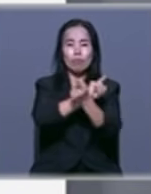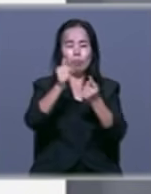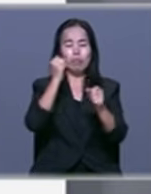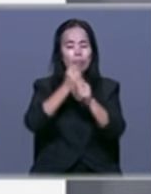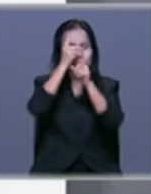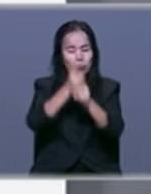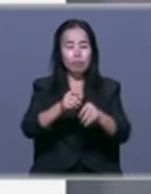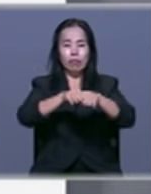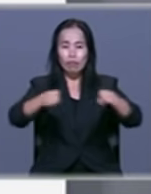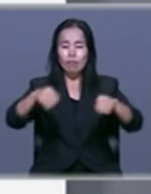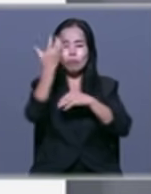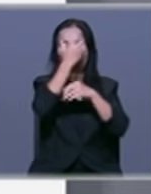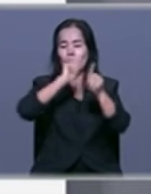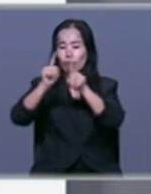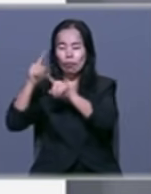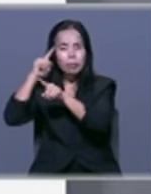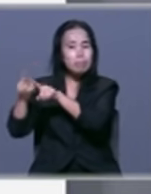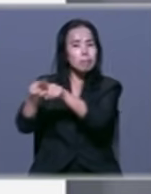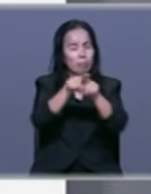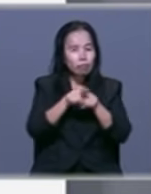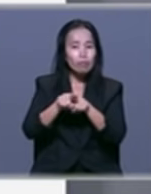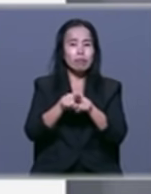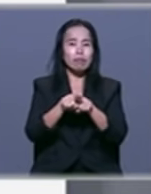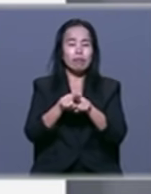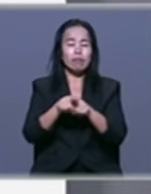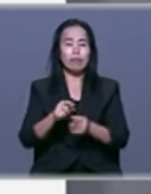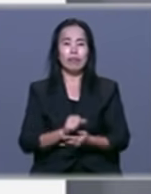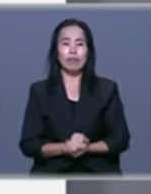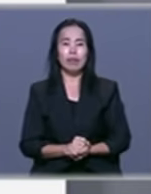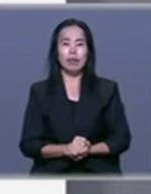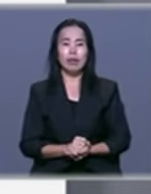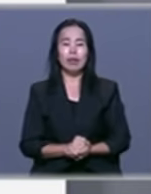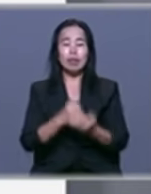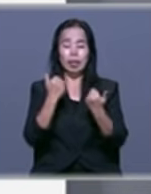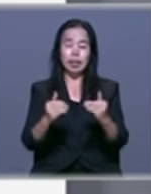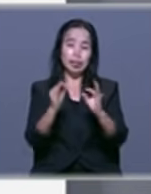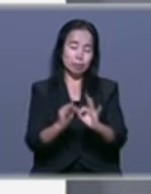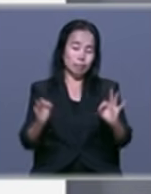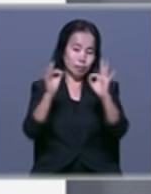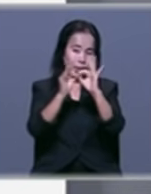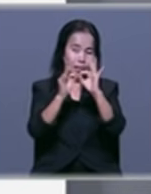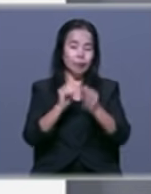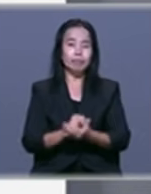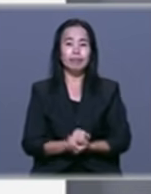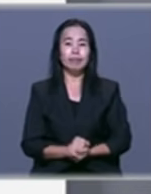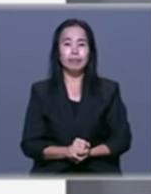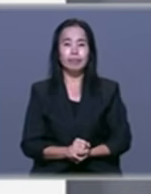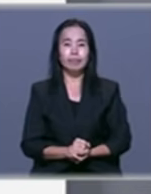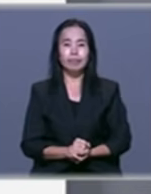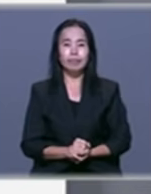ติกับทุกช่องไม่เลือกปฏิบัติตรงนี้เป็นหัวใจเลยฮะ